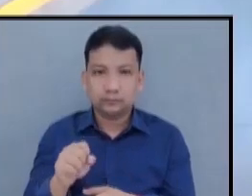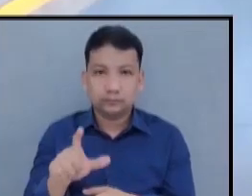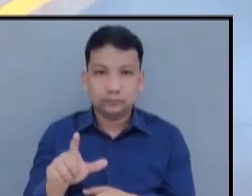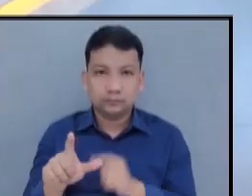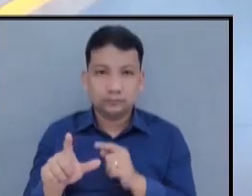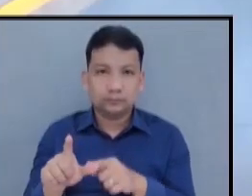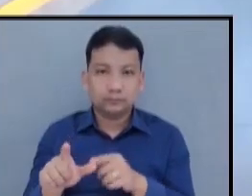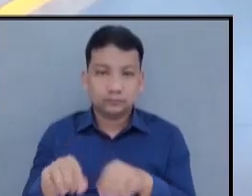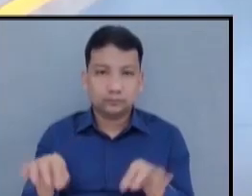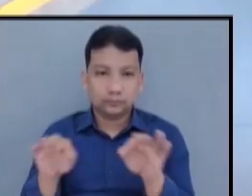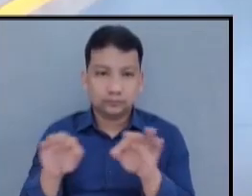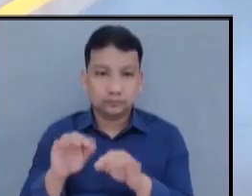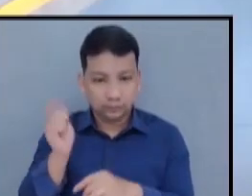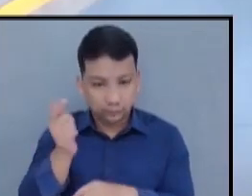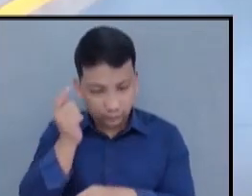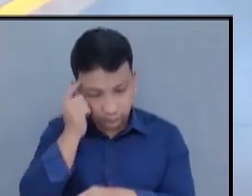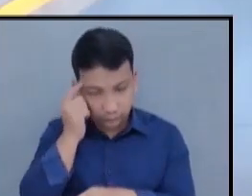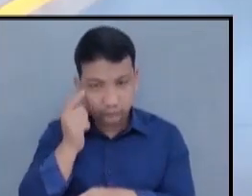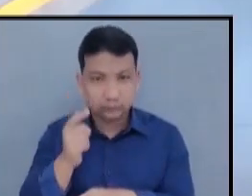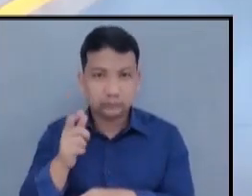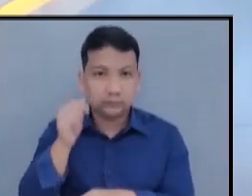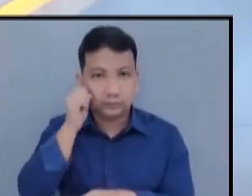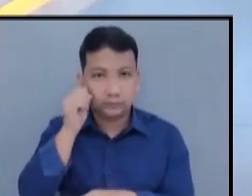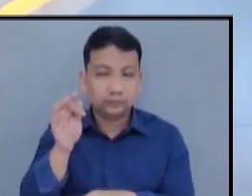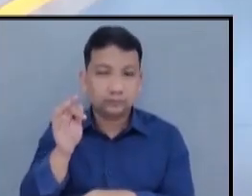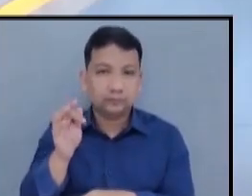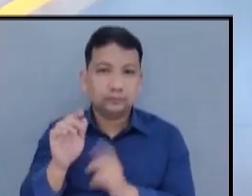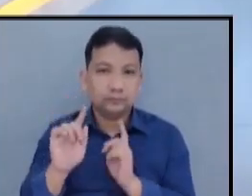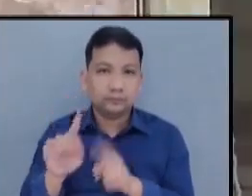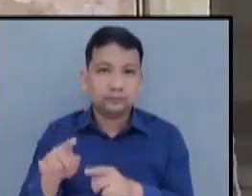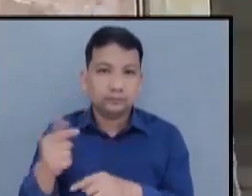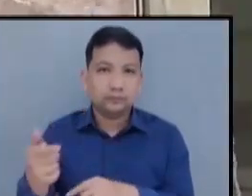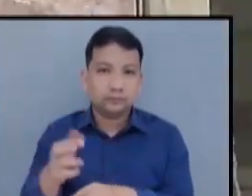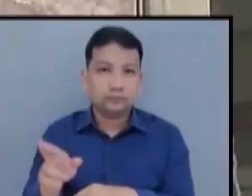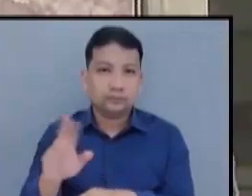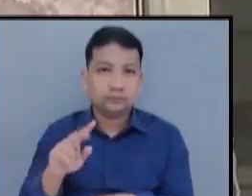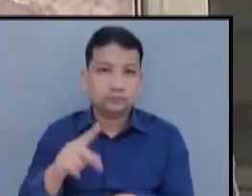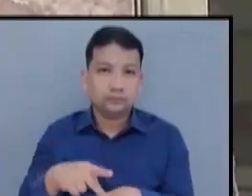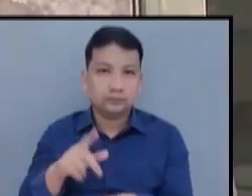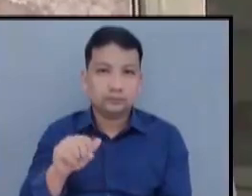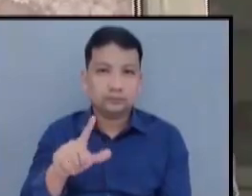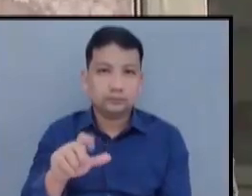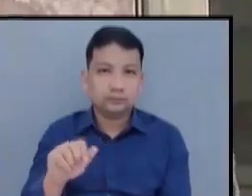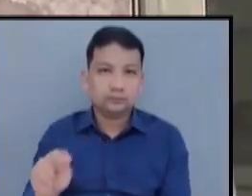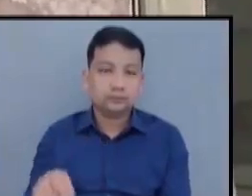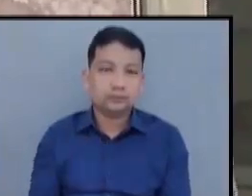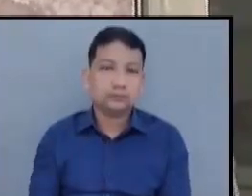ng pamahalaan. Si Alan Francisco sa report. Rise and Shine, Alan.